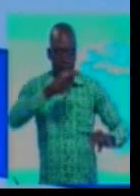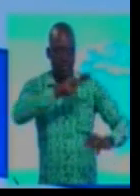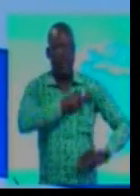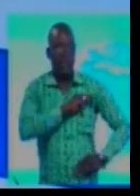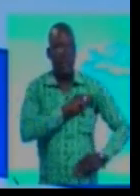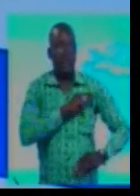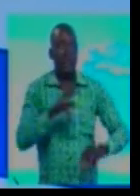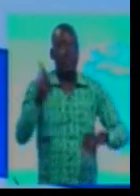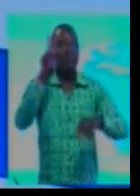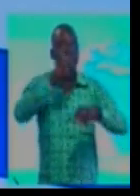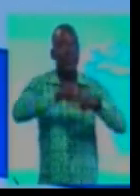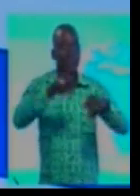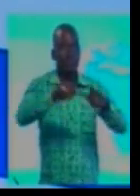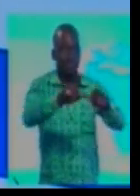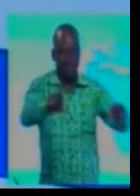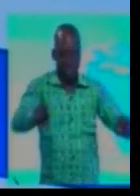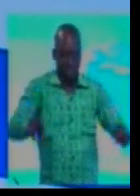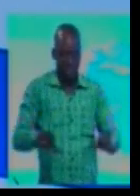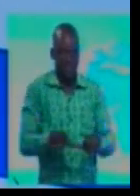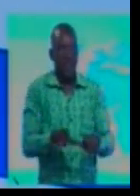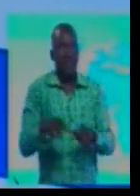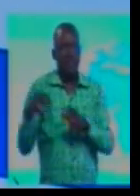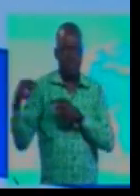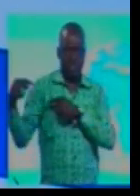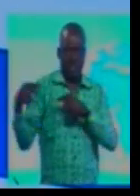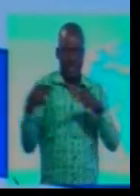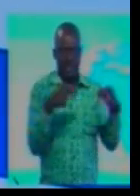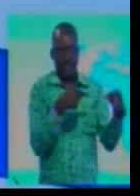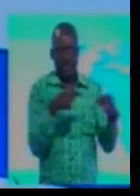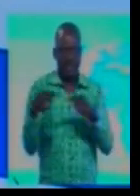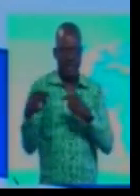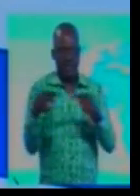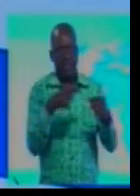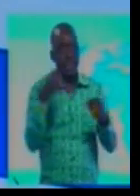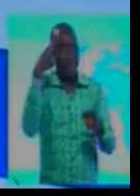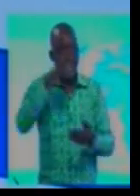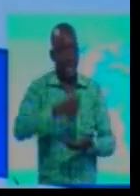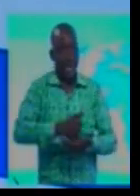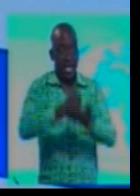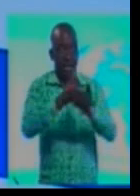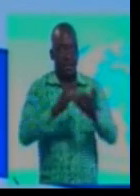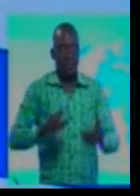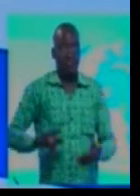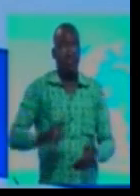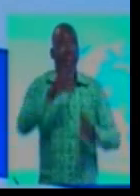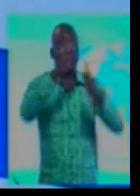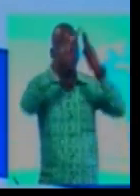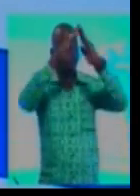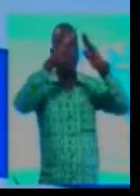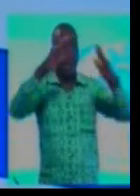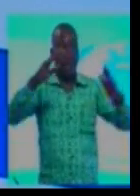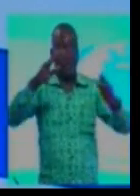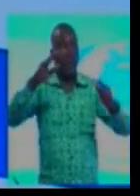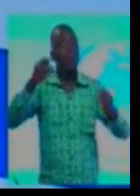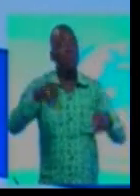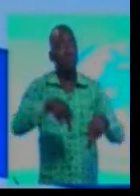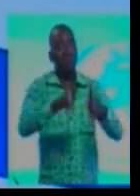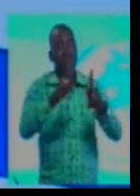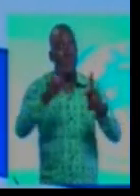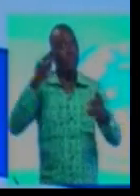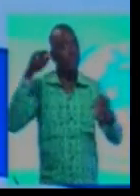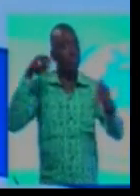positionnés dans la localité. Les combats intenses et l'appui aérien ont permis de neutraliser